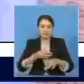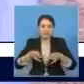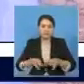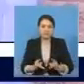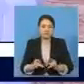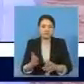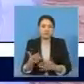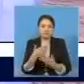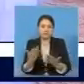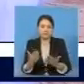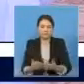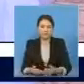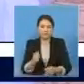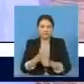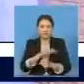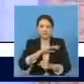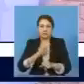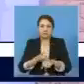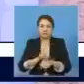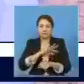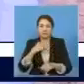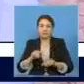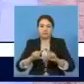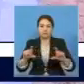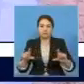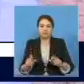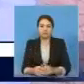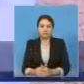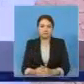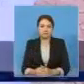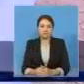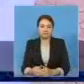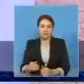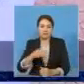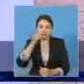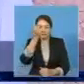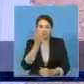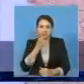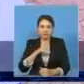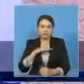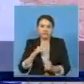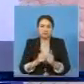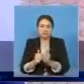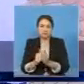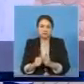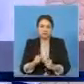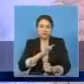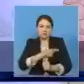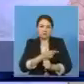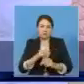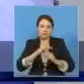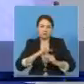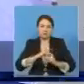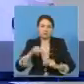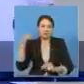при нем. Он сделал очень много для этой больницы. И благодаря своей целеустремленности, силе, он работал в